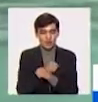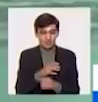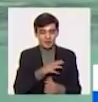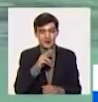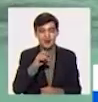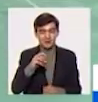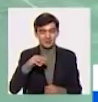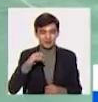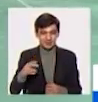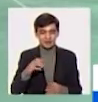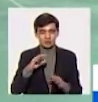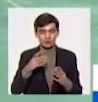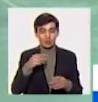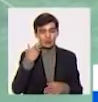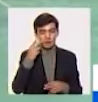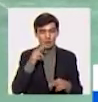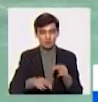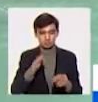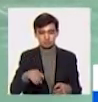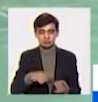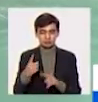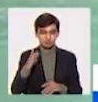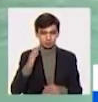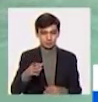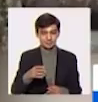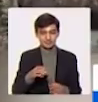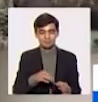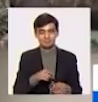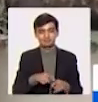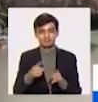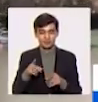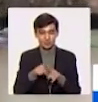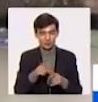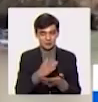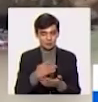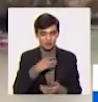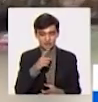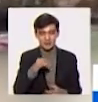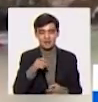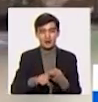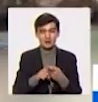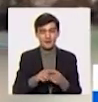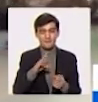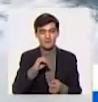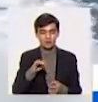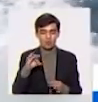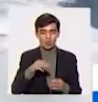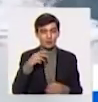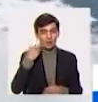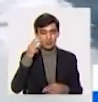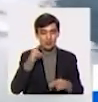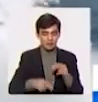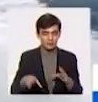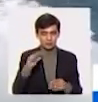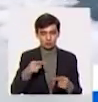мен төтенше жағдай аяқталар уақытқа ауыстырып жатқандарын айтады. Алайда коронавирусқа қатысты ахуал қашан тұрақталатынын ешкім